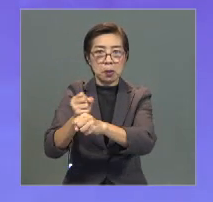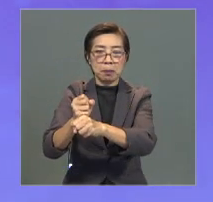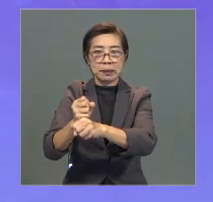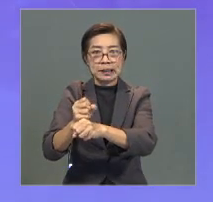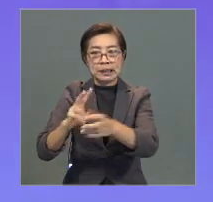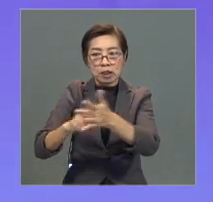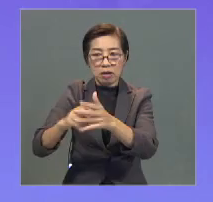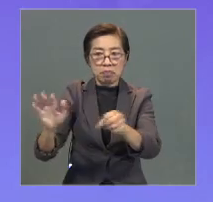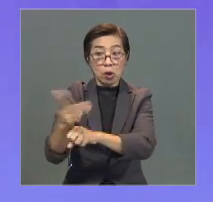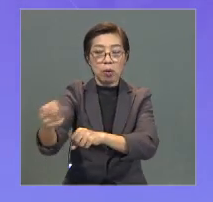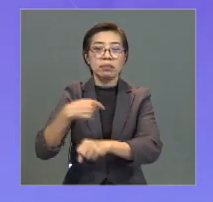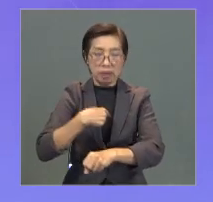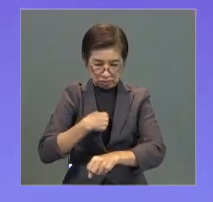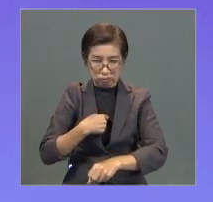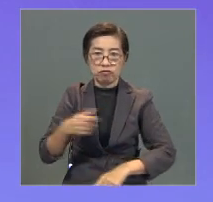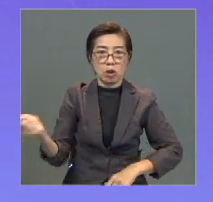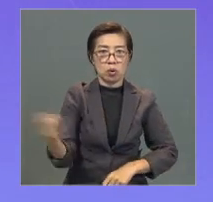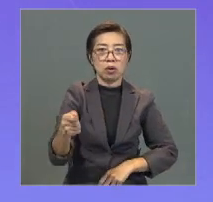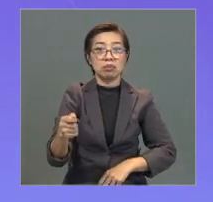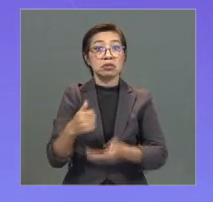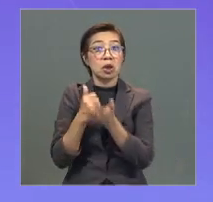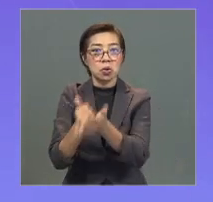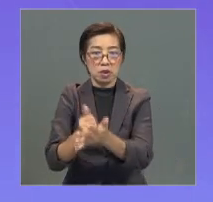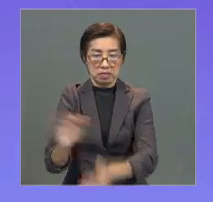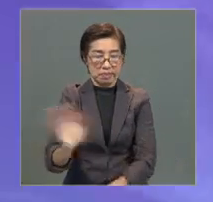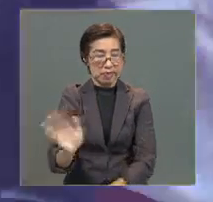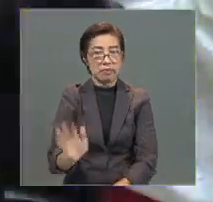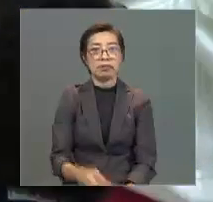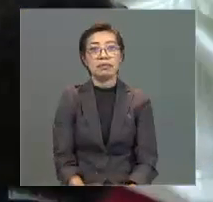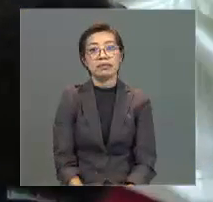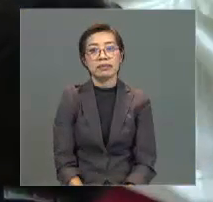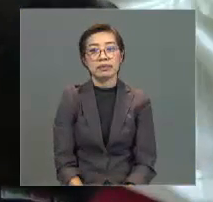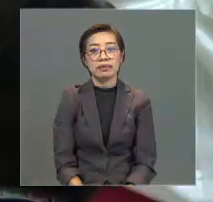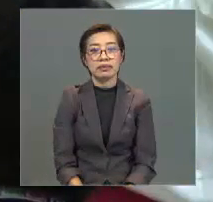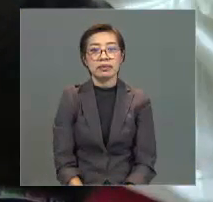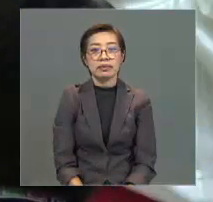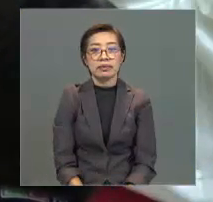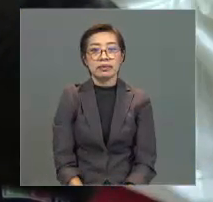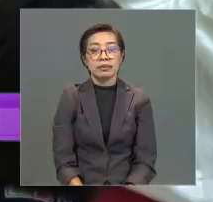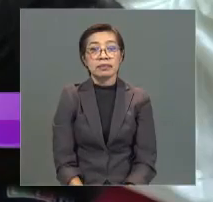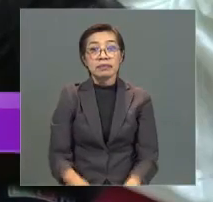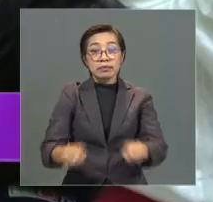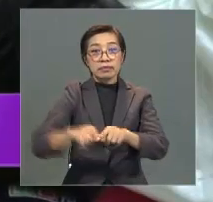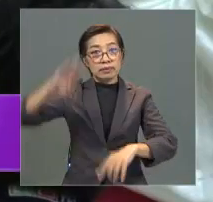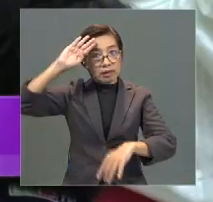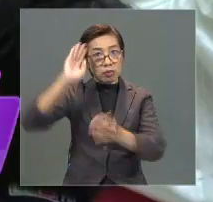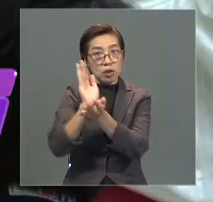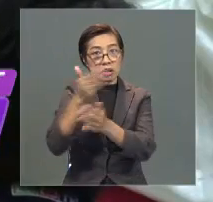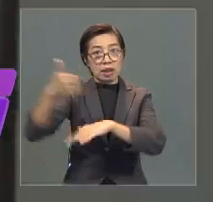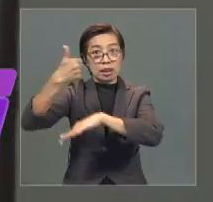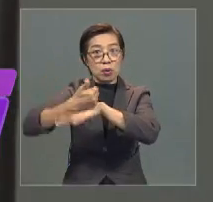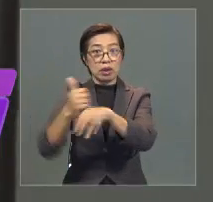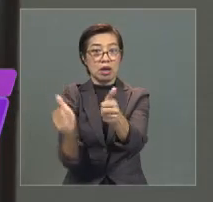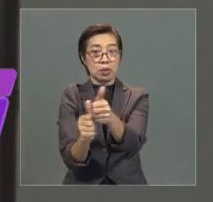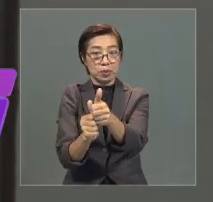จะไม่มีการช่วยเหลือกันและกันหลังจากนี้เช่นเดียวกันค่ะโดยทางพลตำรวจโทจารุวัฒน์ไวศยะผู้ช่วยผู้บัญชาการ